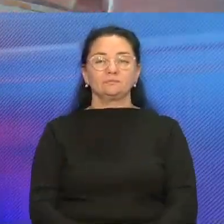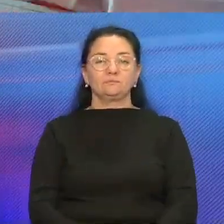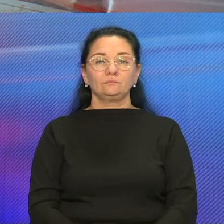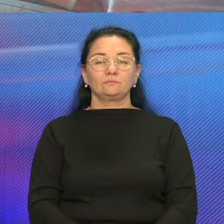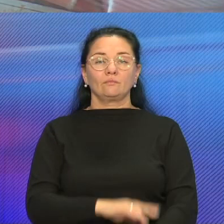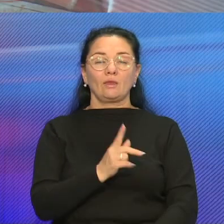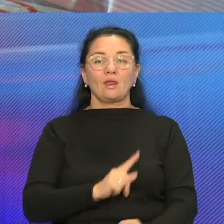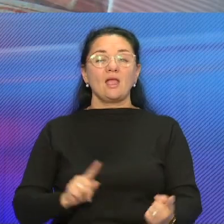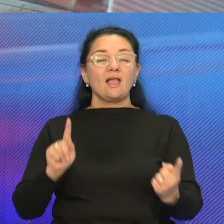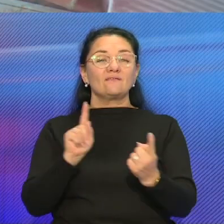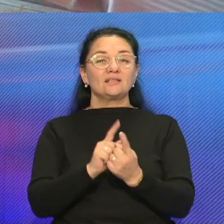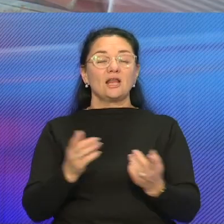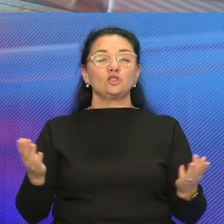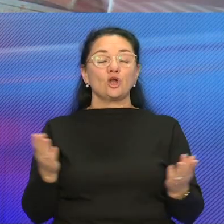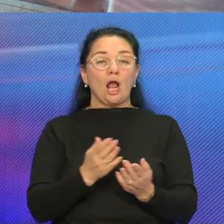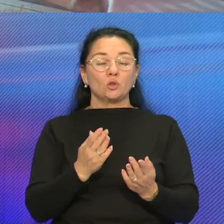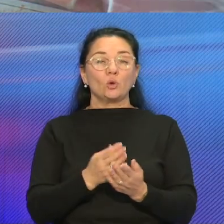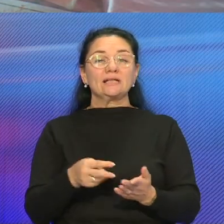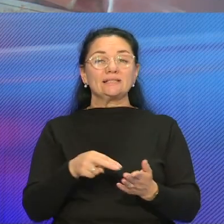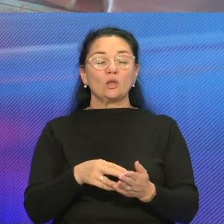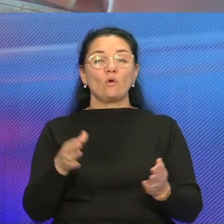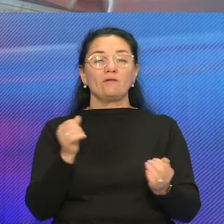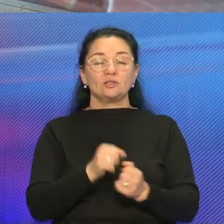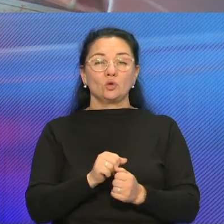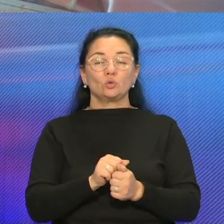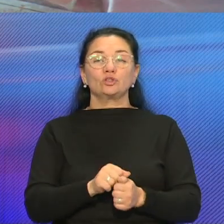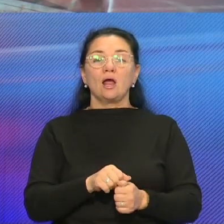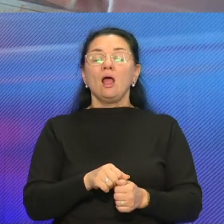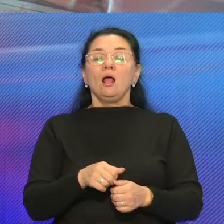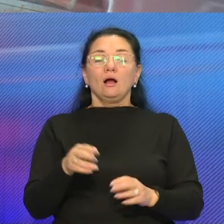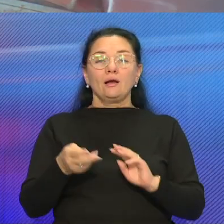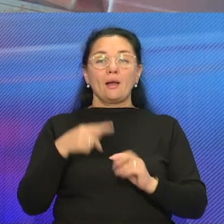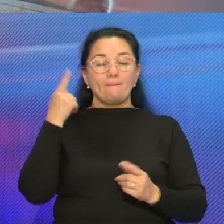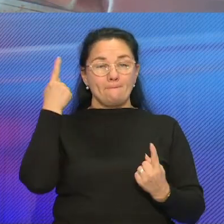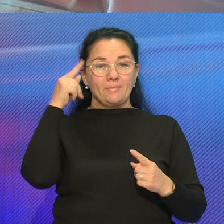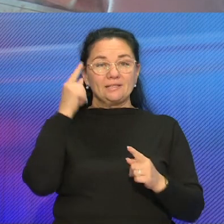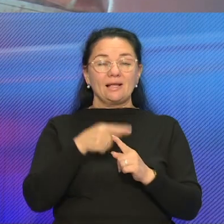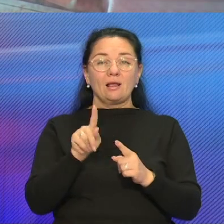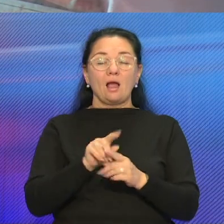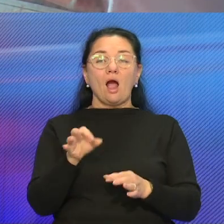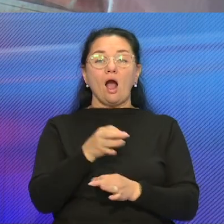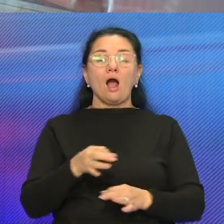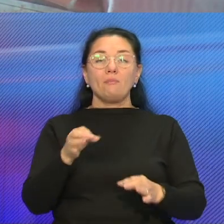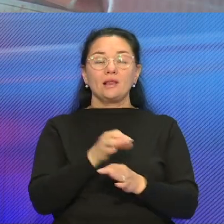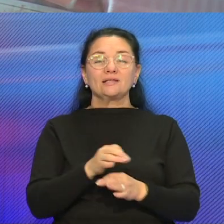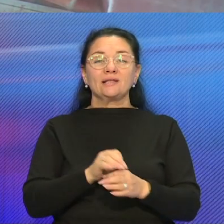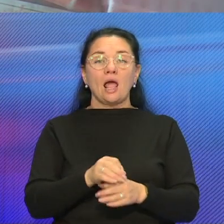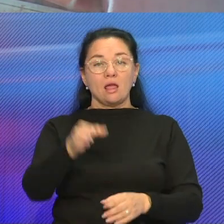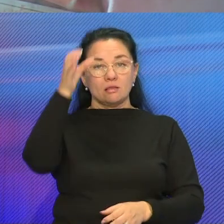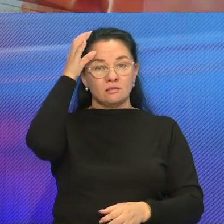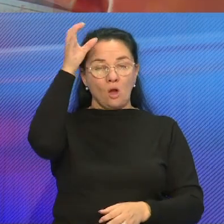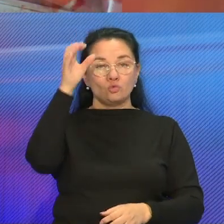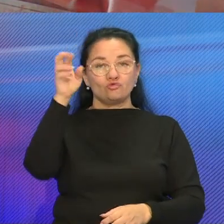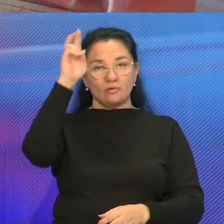Сустрэч, яке становятся падеями, навіта на такую у вересні Гродзенцев запрасила областная навуковая библиотека имя Ялхи